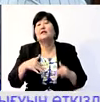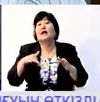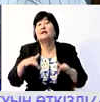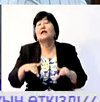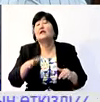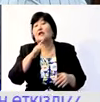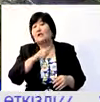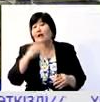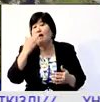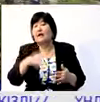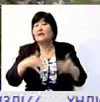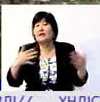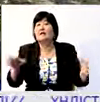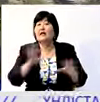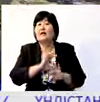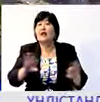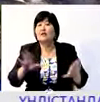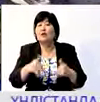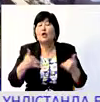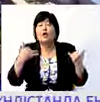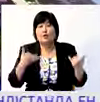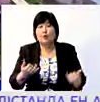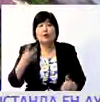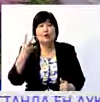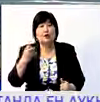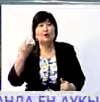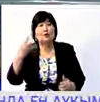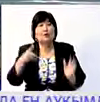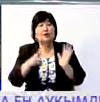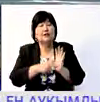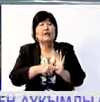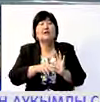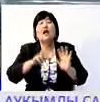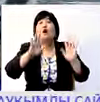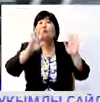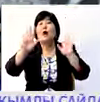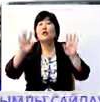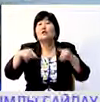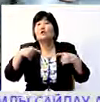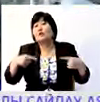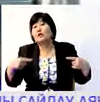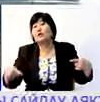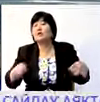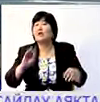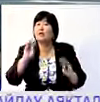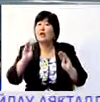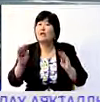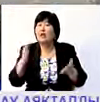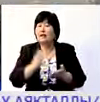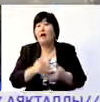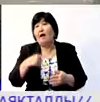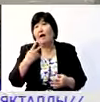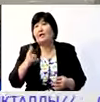науқан туралы халыққа кеңінен насихаттау үшін бүгінде 238 баннер мен билбордтар көрнекі жерлерге ілінді. Айта